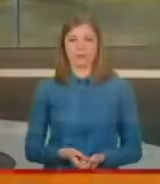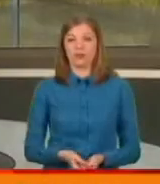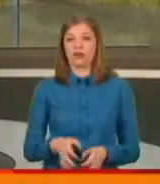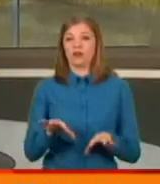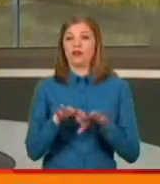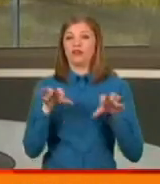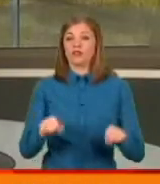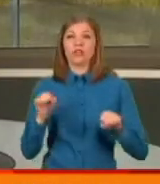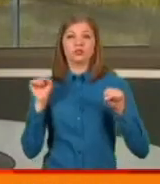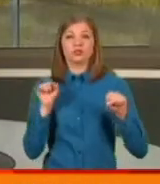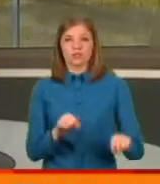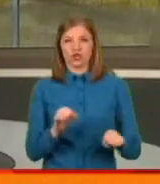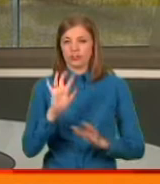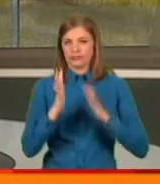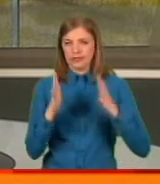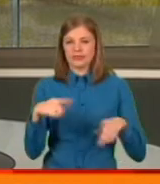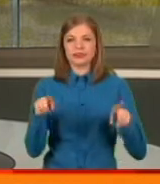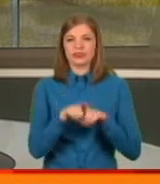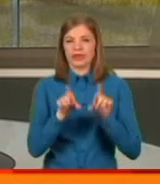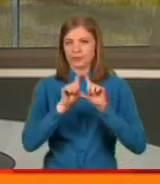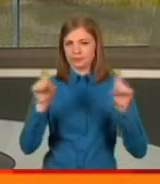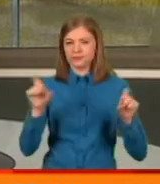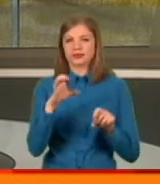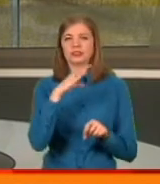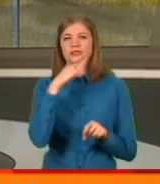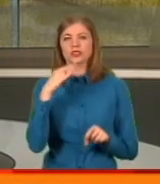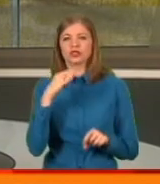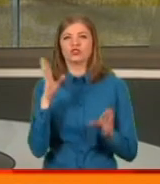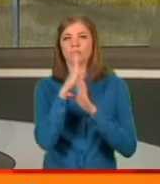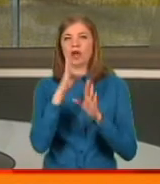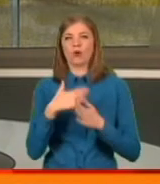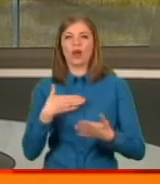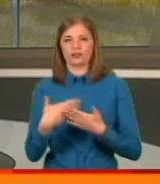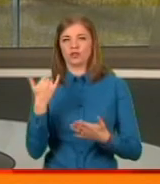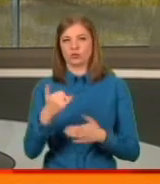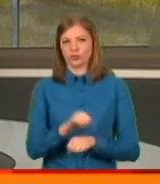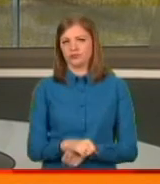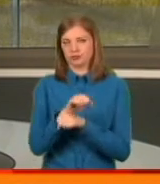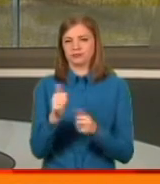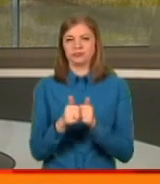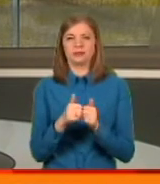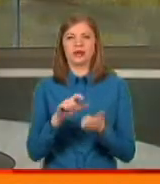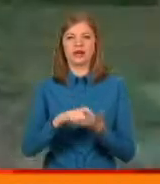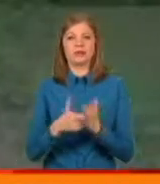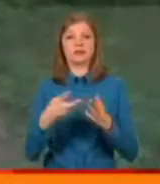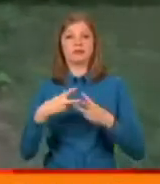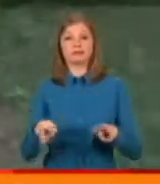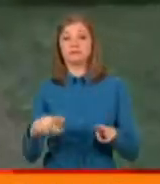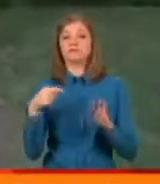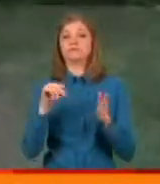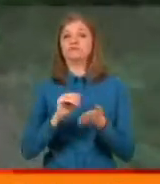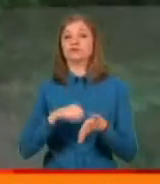Владу захисти білочанський ліс. Із таким гаслом з десяток екоактивістів сьогодні вийшли під стіни Кабінету міністрів. Річ у тім,